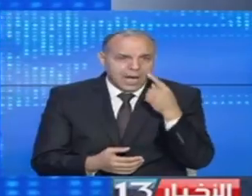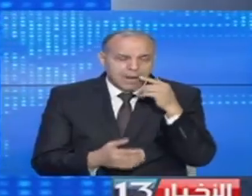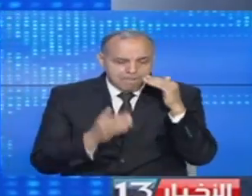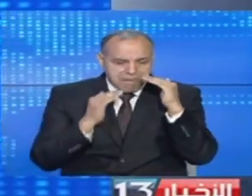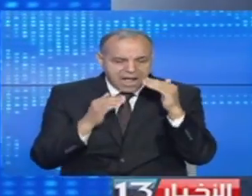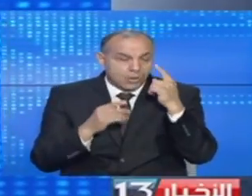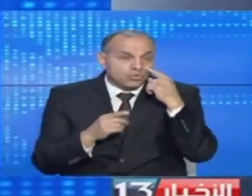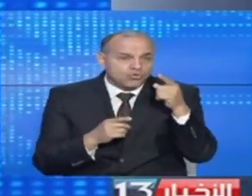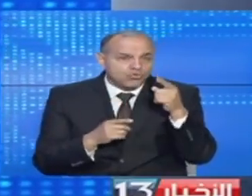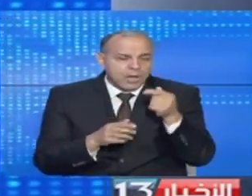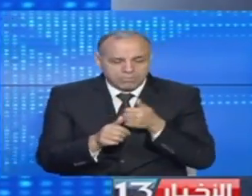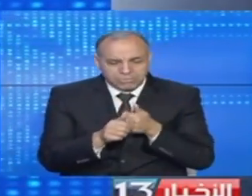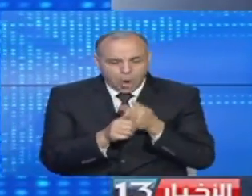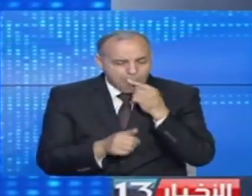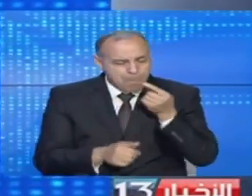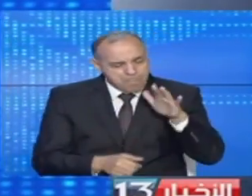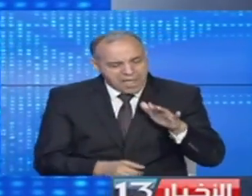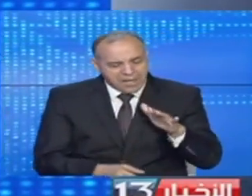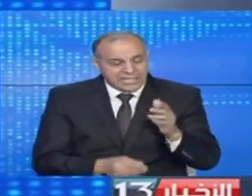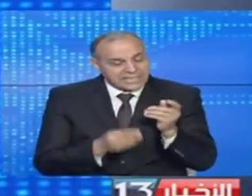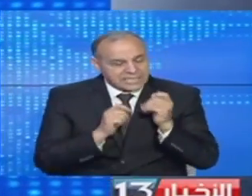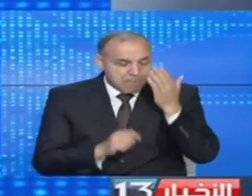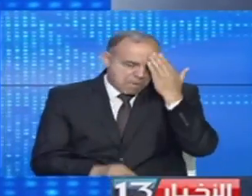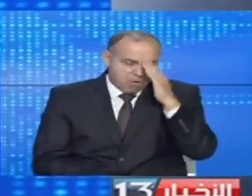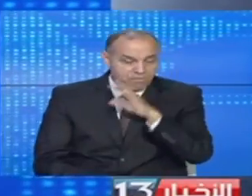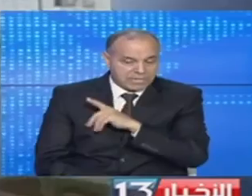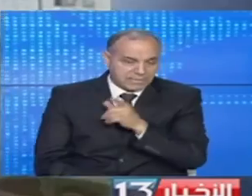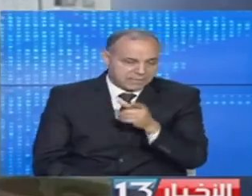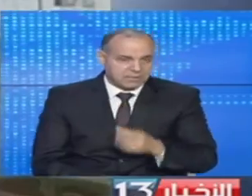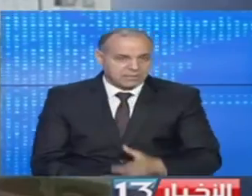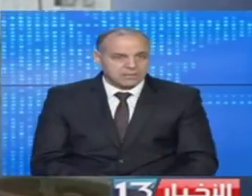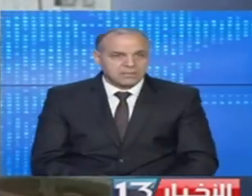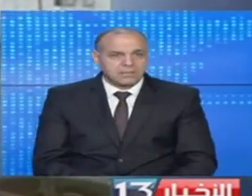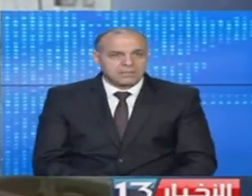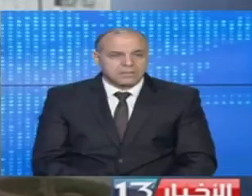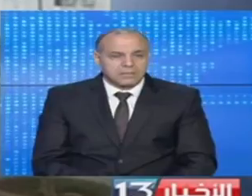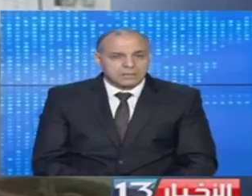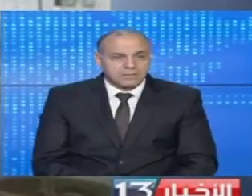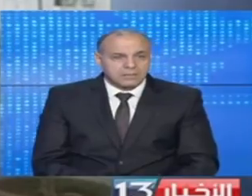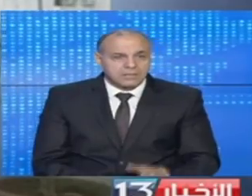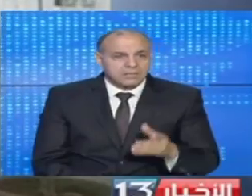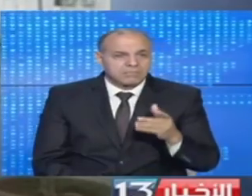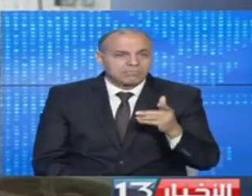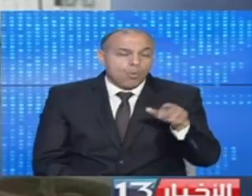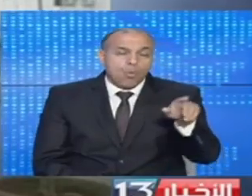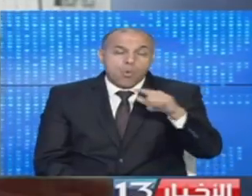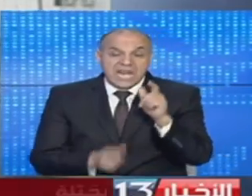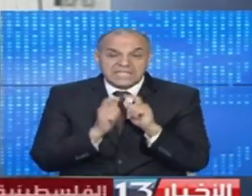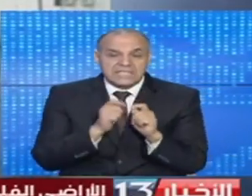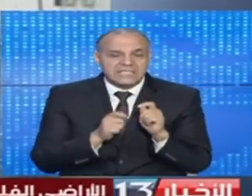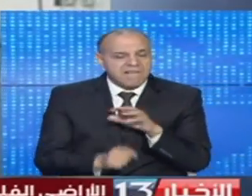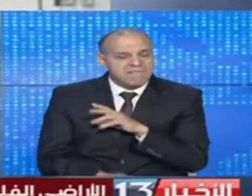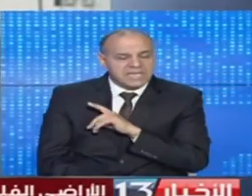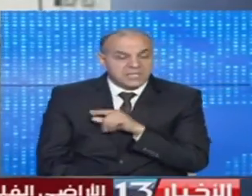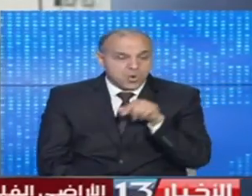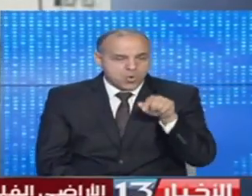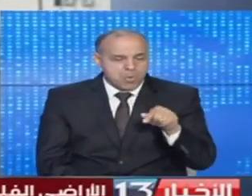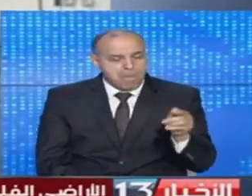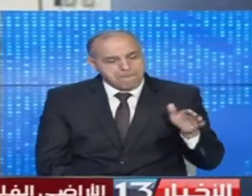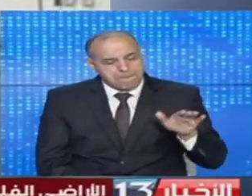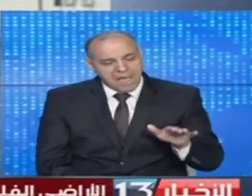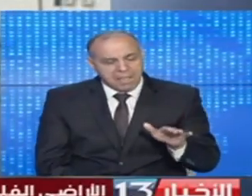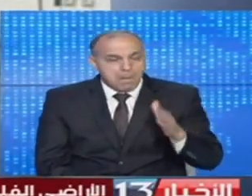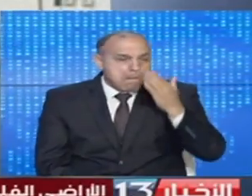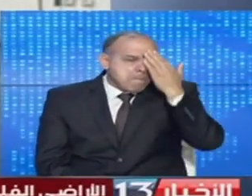المحطات في مسيره الفقيد السياسيه فقدت الساحه السياسيه الفلسطينيه اليوم احد